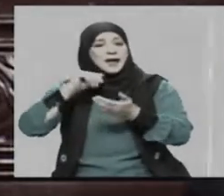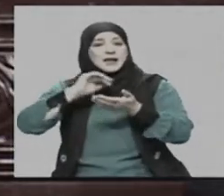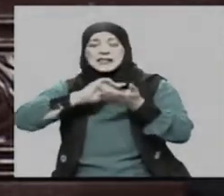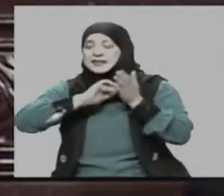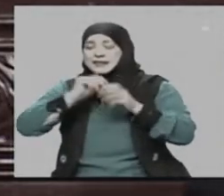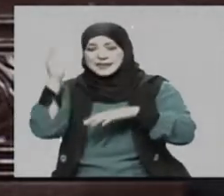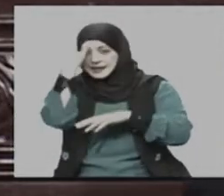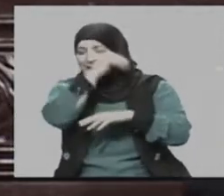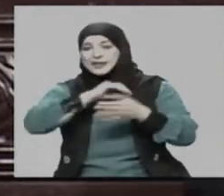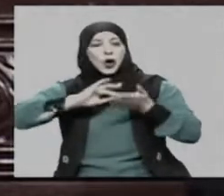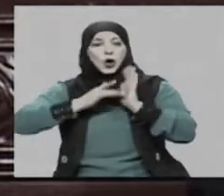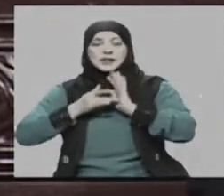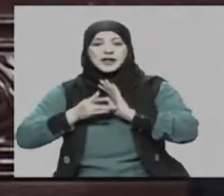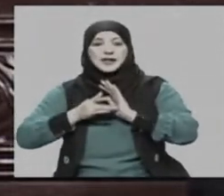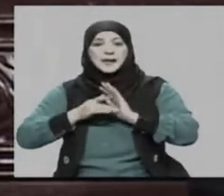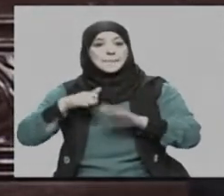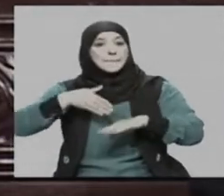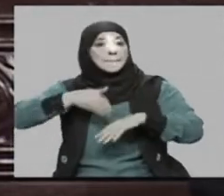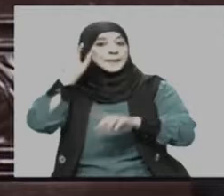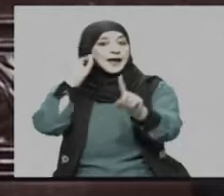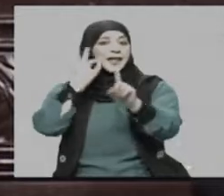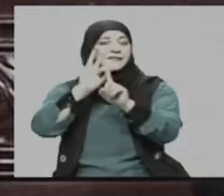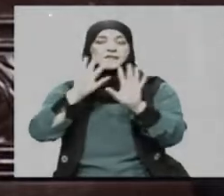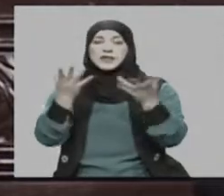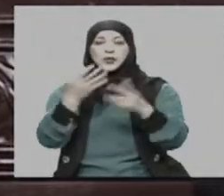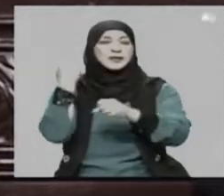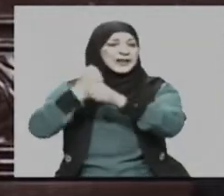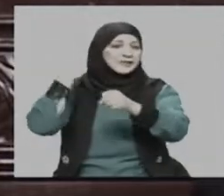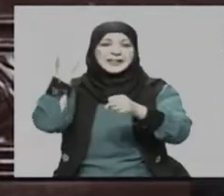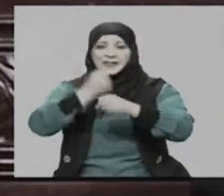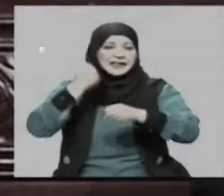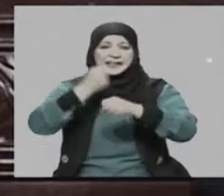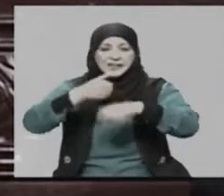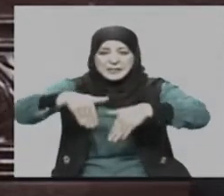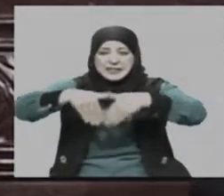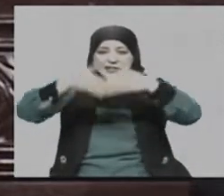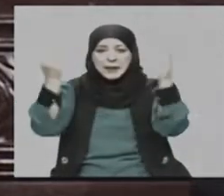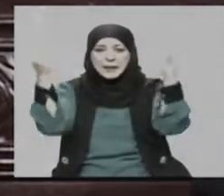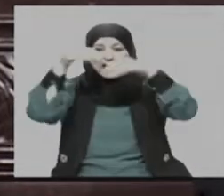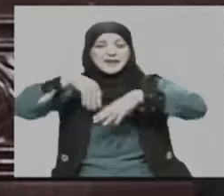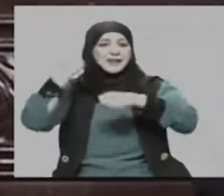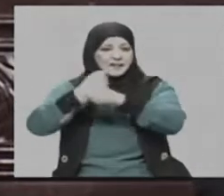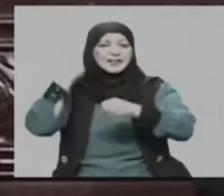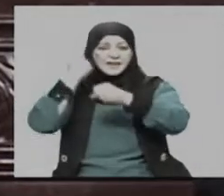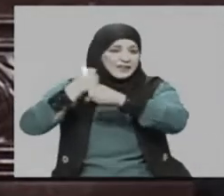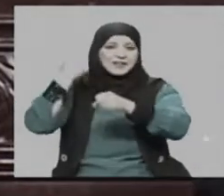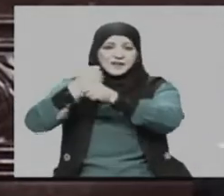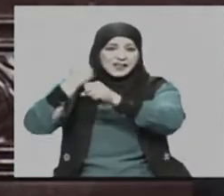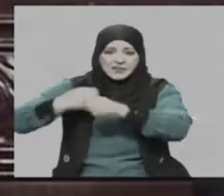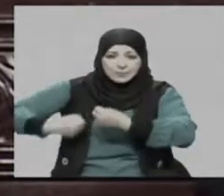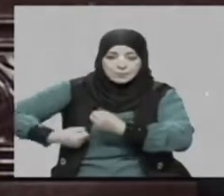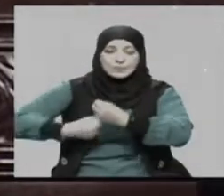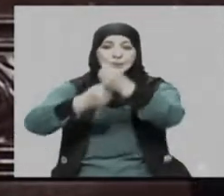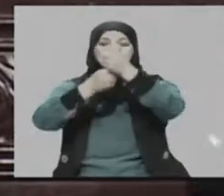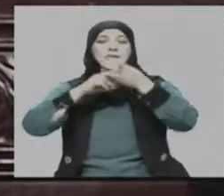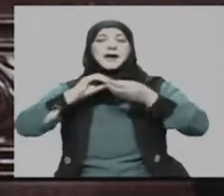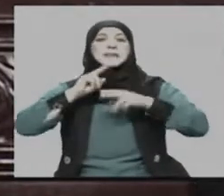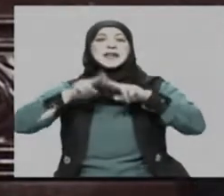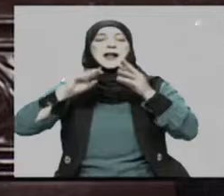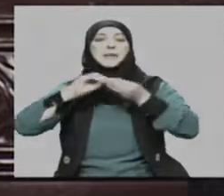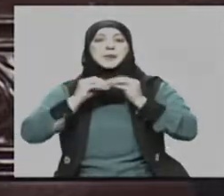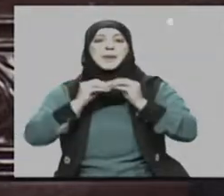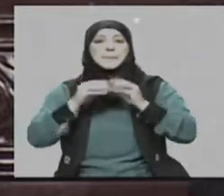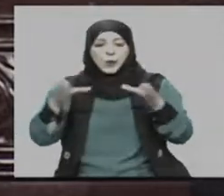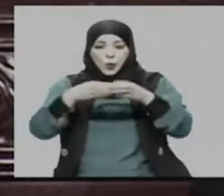وراها، وخدمت ليلا نهارا وقادت المعركة هذه. الحكومة اللي